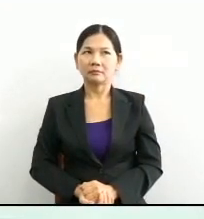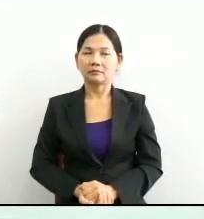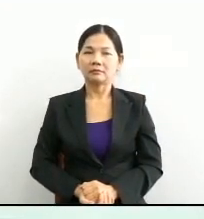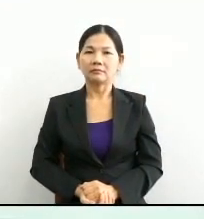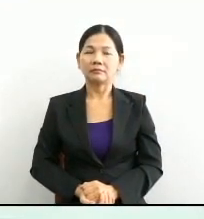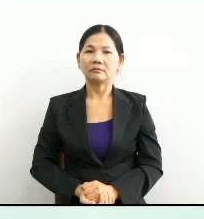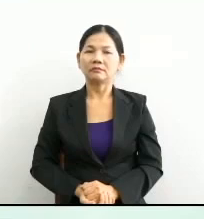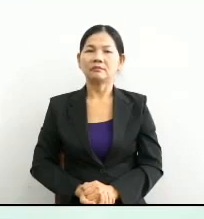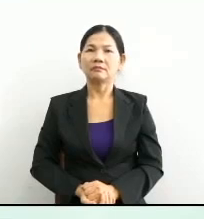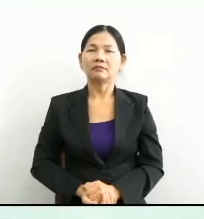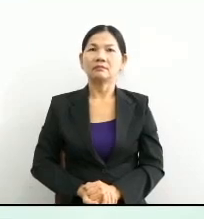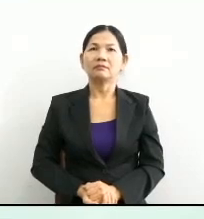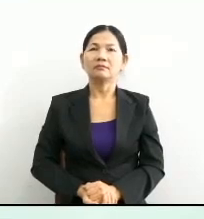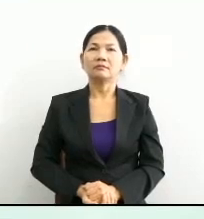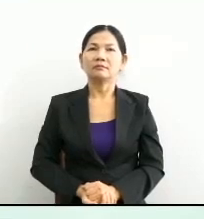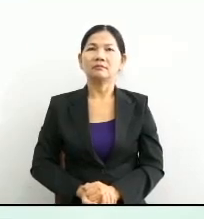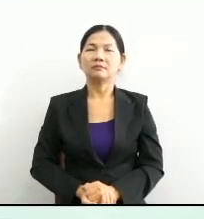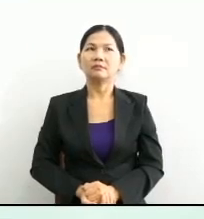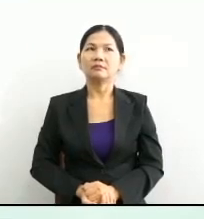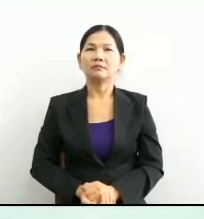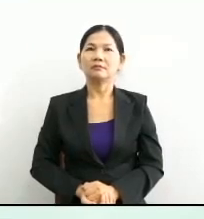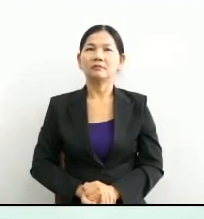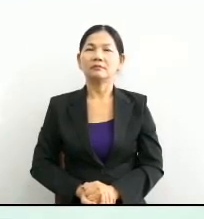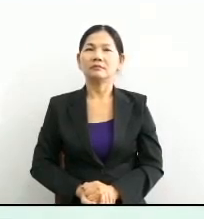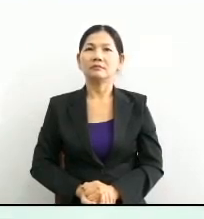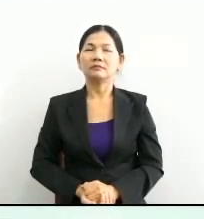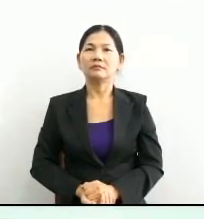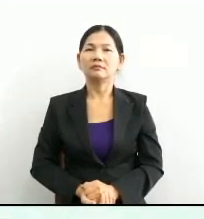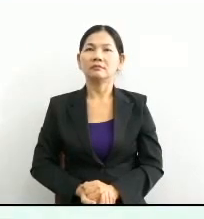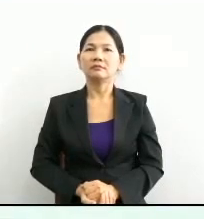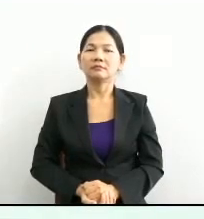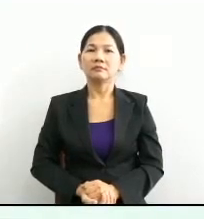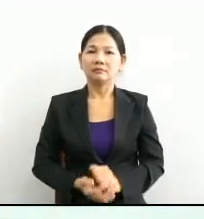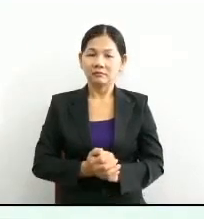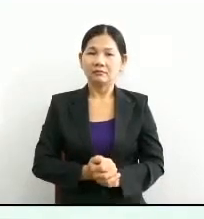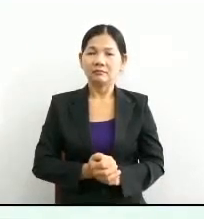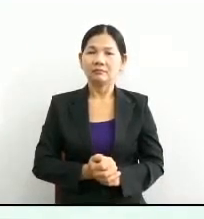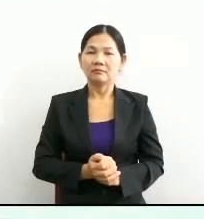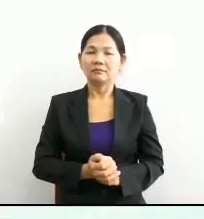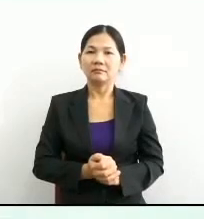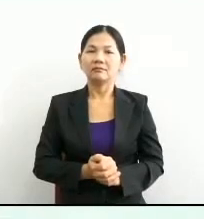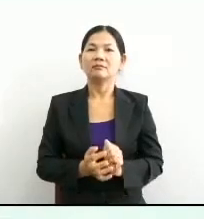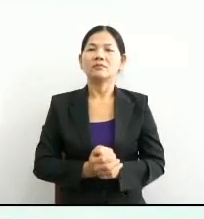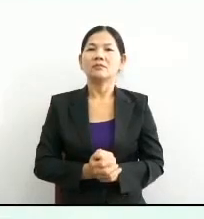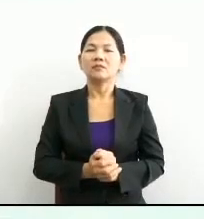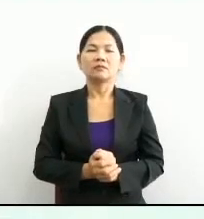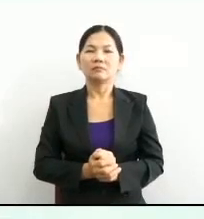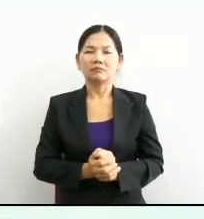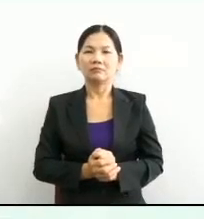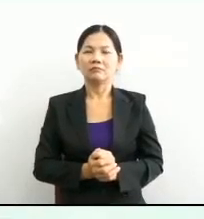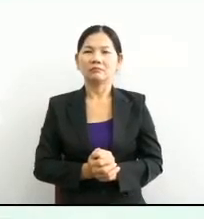tốt mình chừng kho chứ con nhé ta tốt bạc nè tốt ấy kế rồi cho nó khổ xong phải dối khám xa mình nây viên